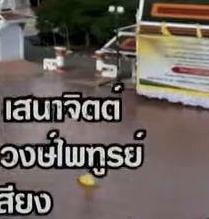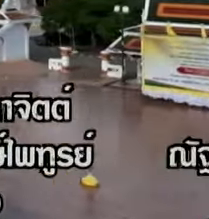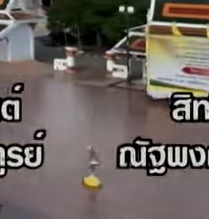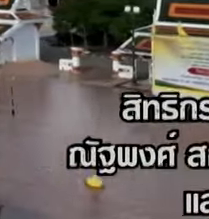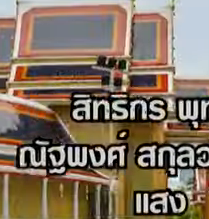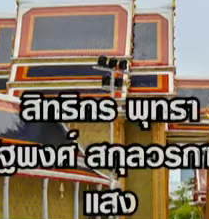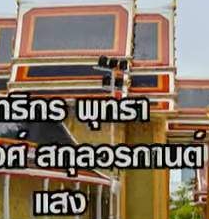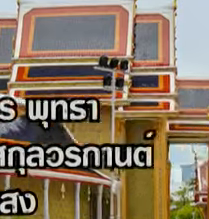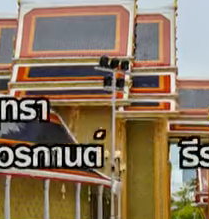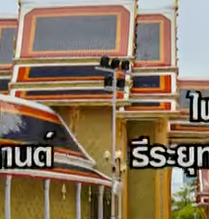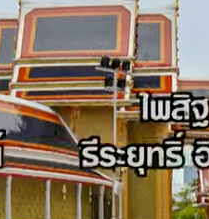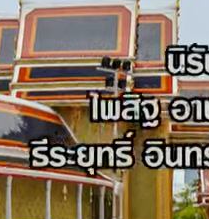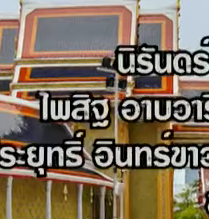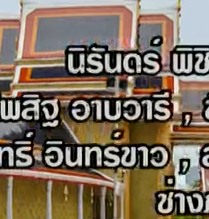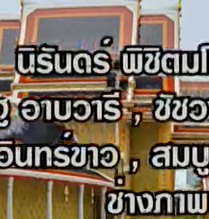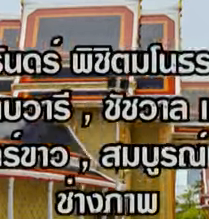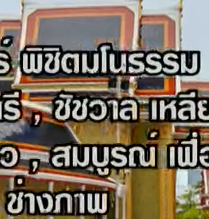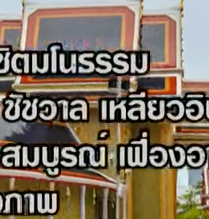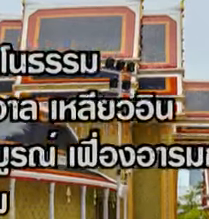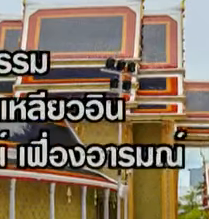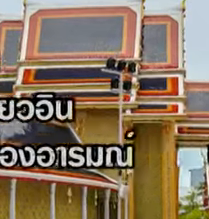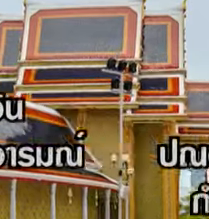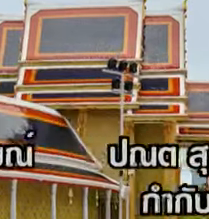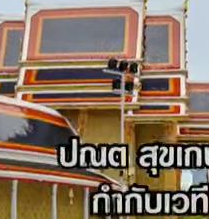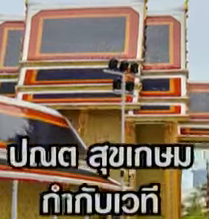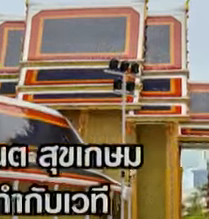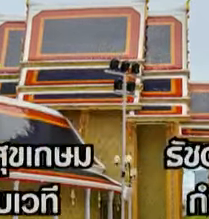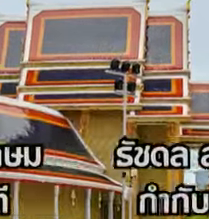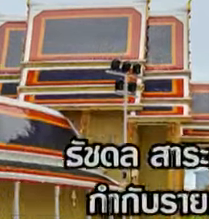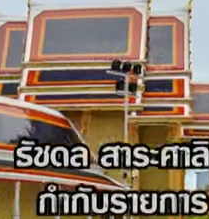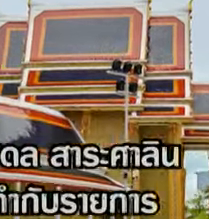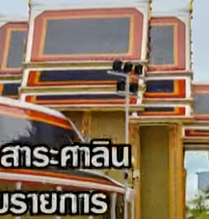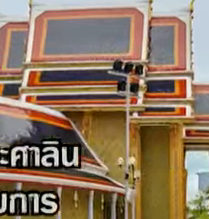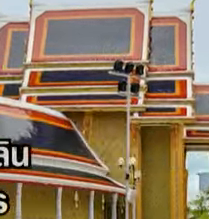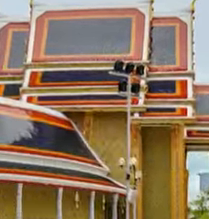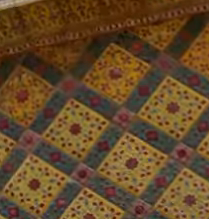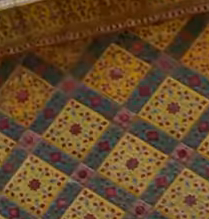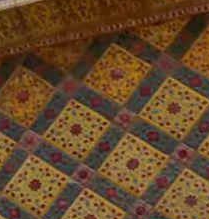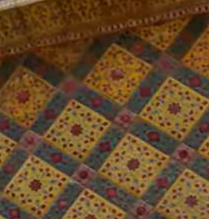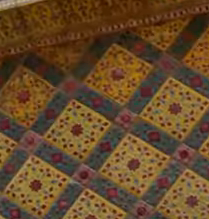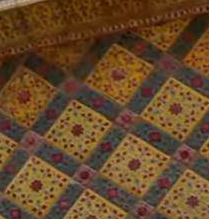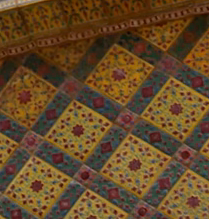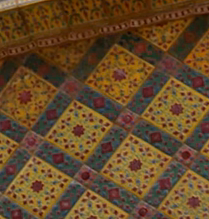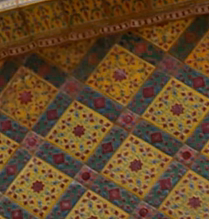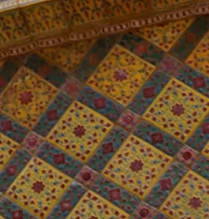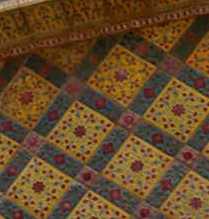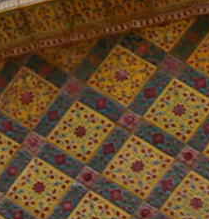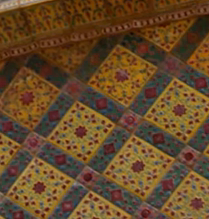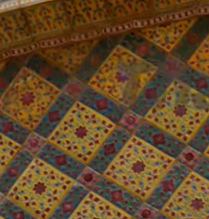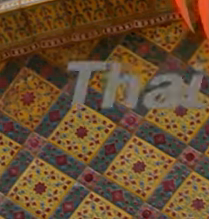ขคทแสดงสอบคุ